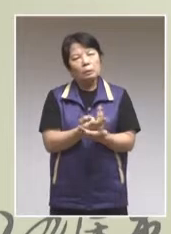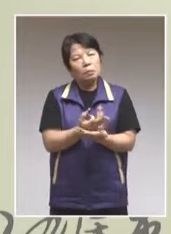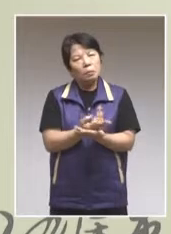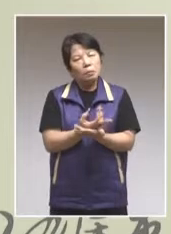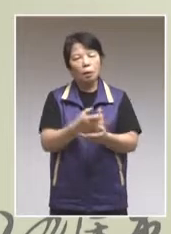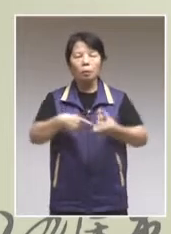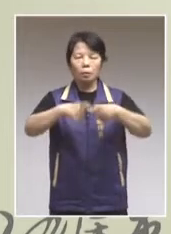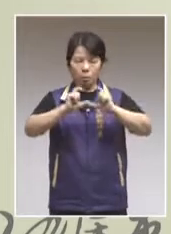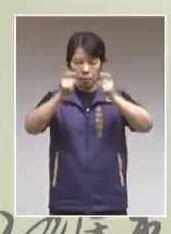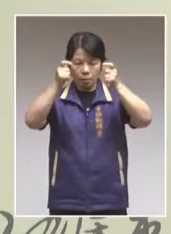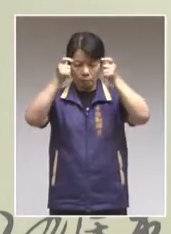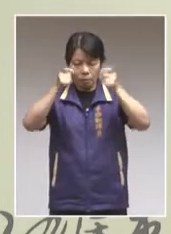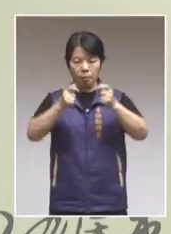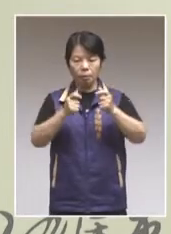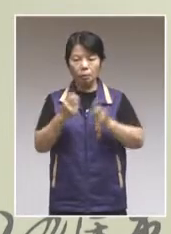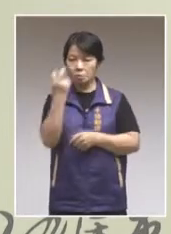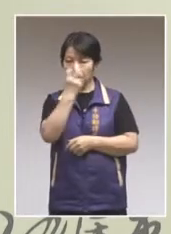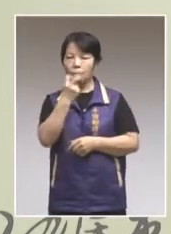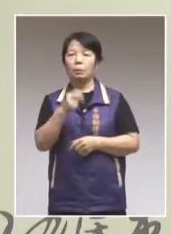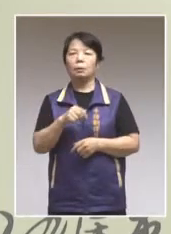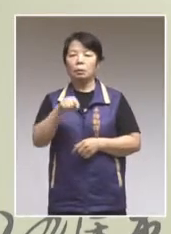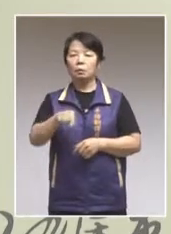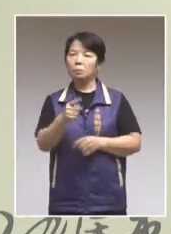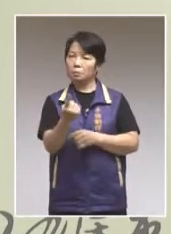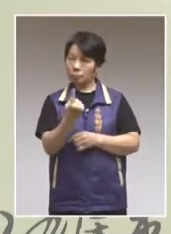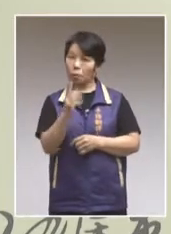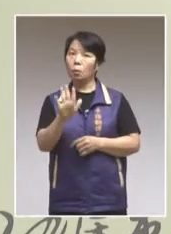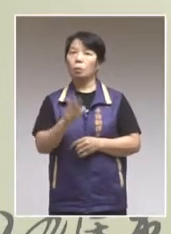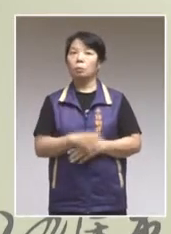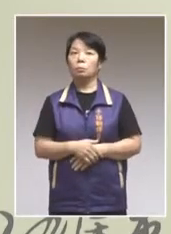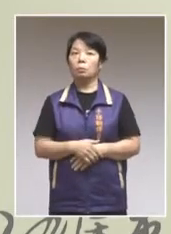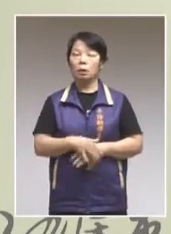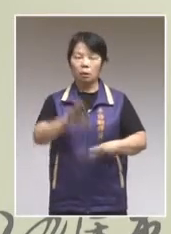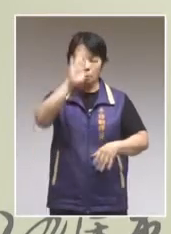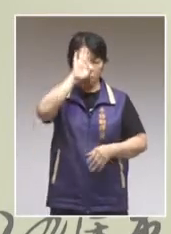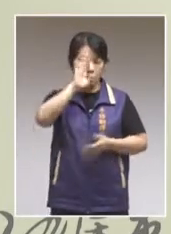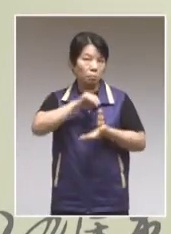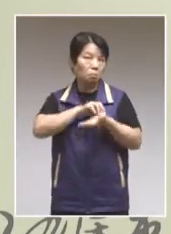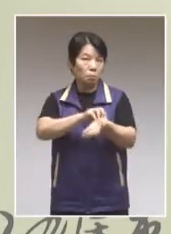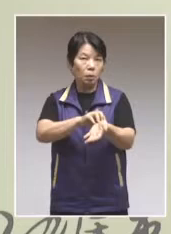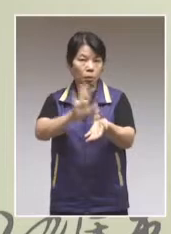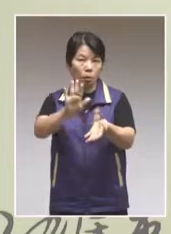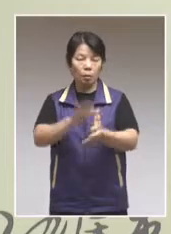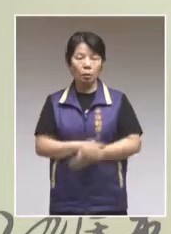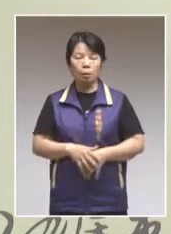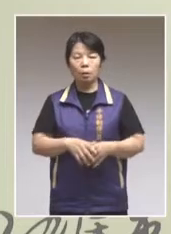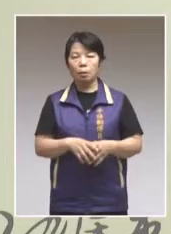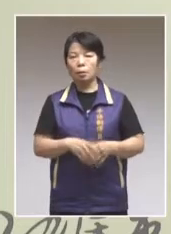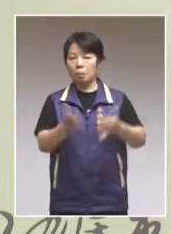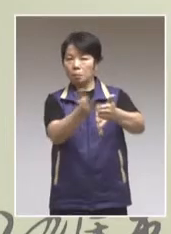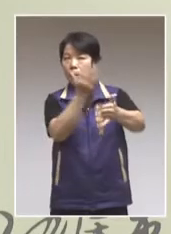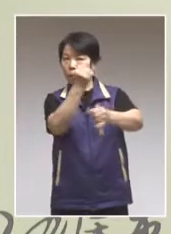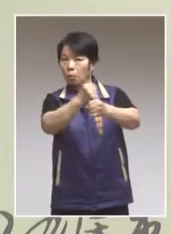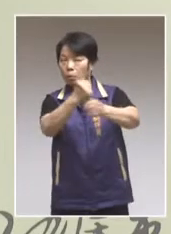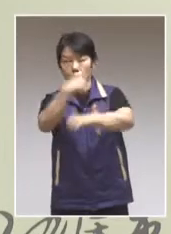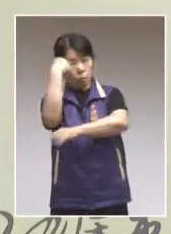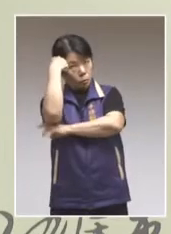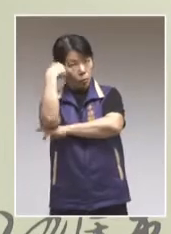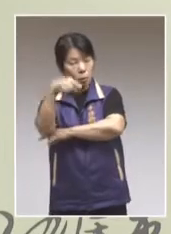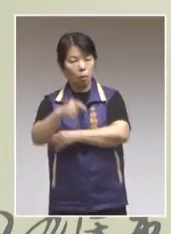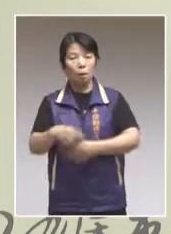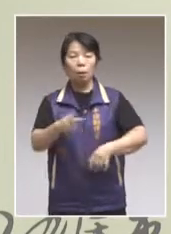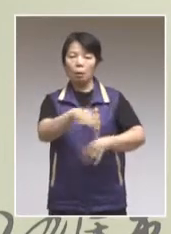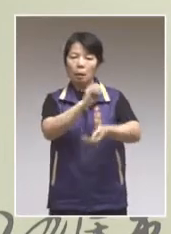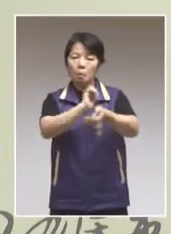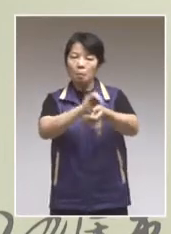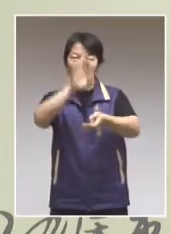部裁剪，好，这个也有因症就医，好，在北部工作居住，然后回南部因症